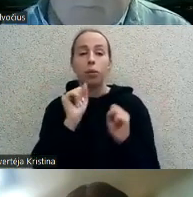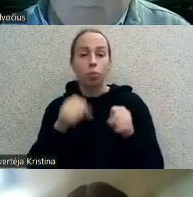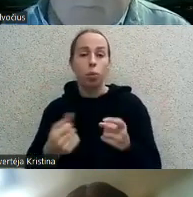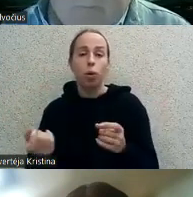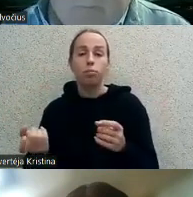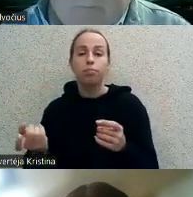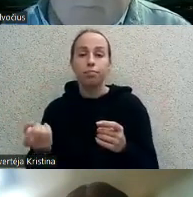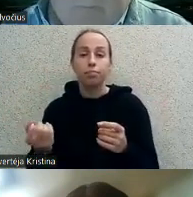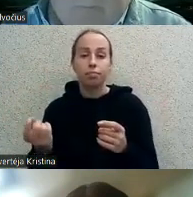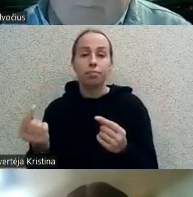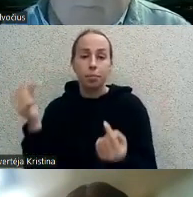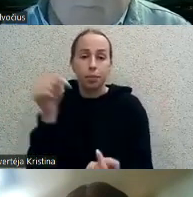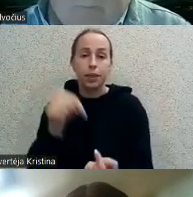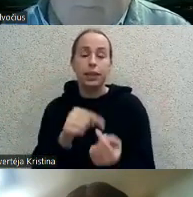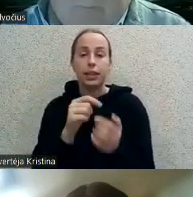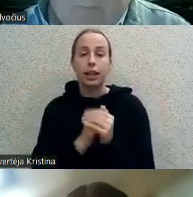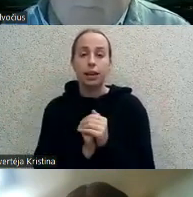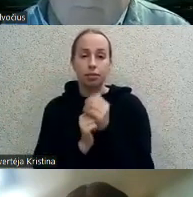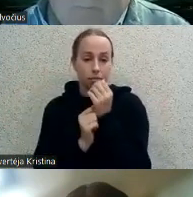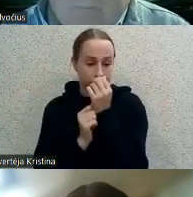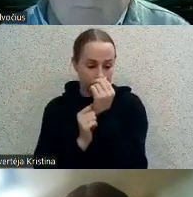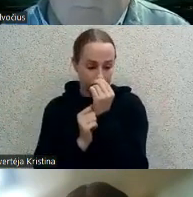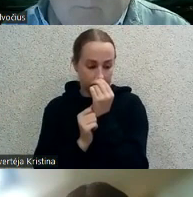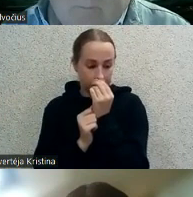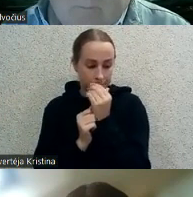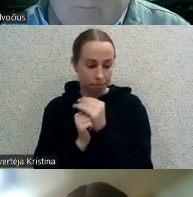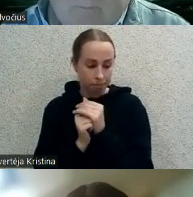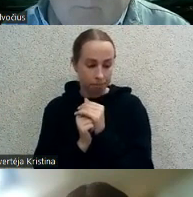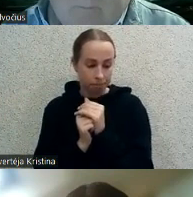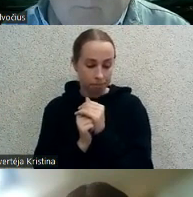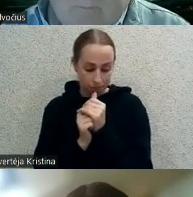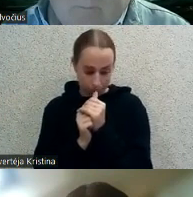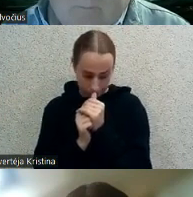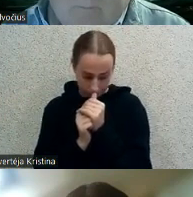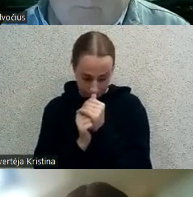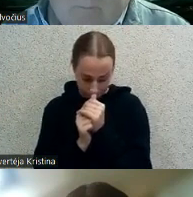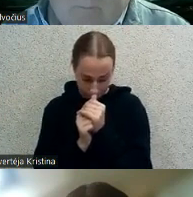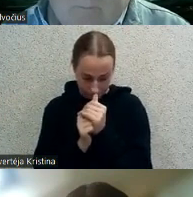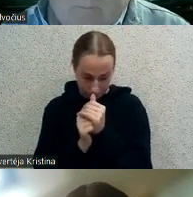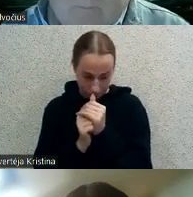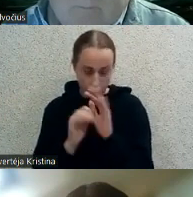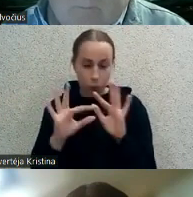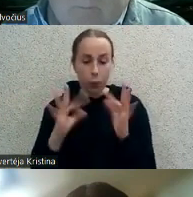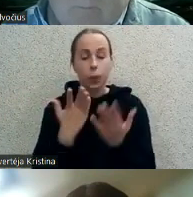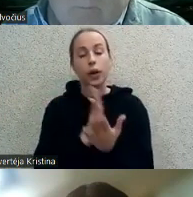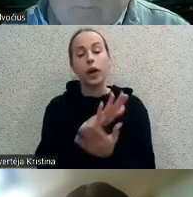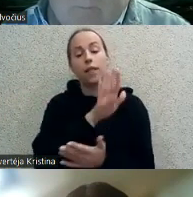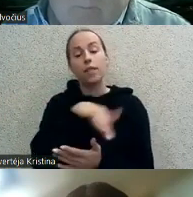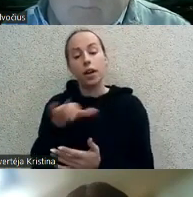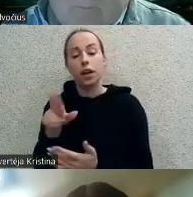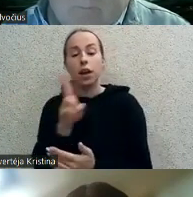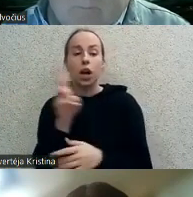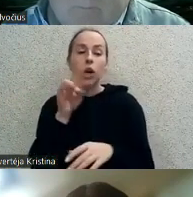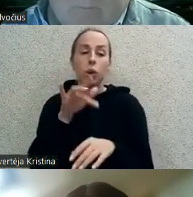Taip. Ir jeigu yra konkrečių vaikų, kurie yra jautrus, kuriems